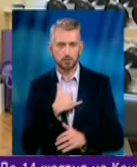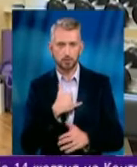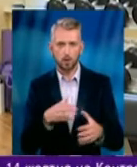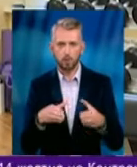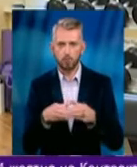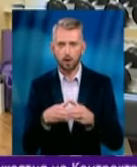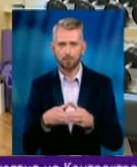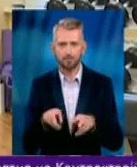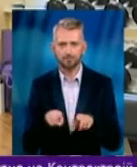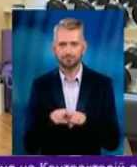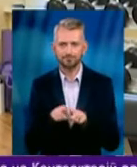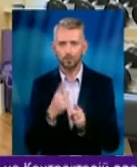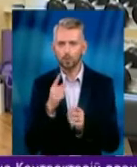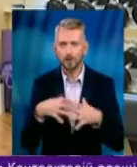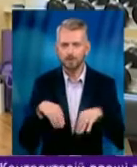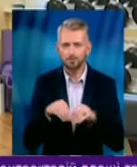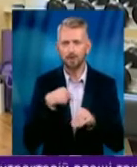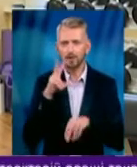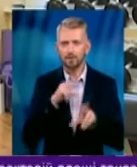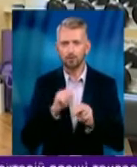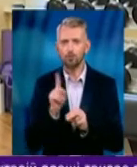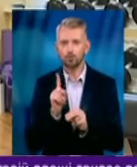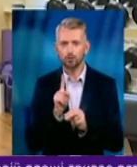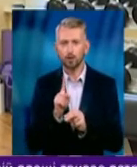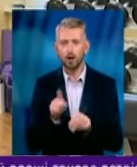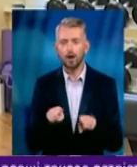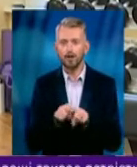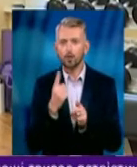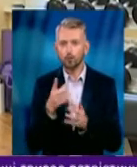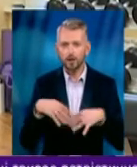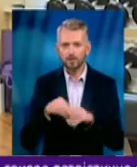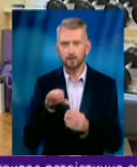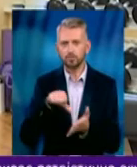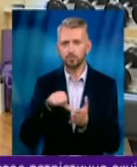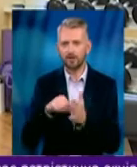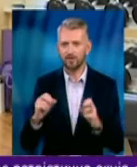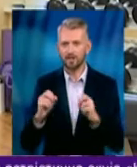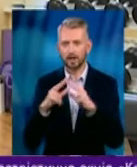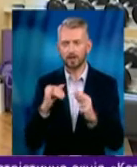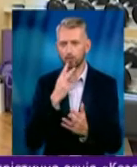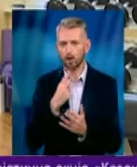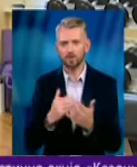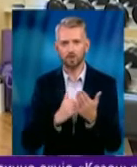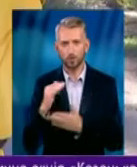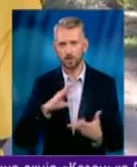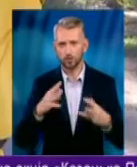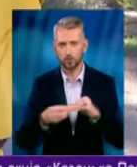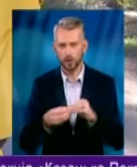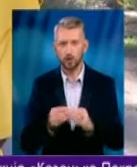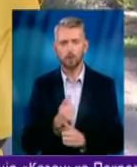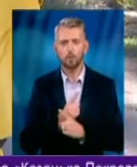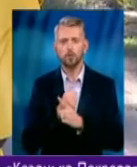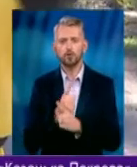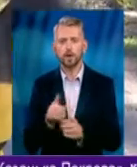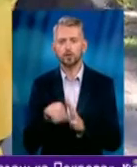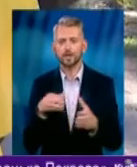команда як одна сім'я. І я сподіваюся, що вона як одна сім'я і виступить в Сіднеї і покаже високі результати. Проводжатиме